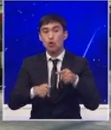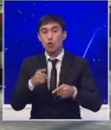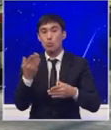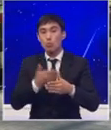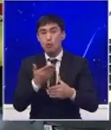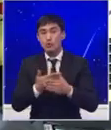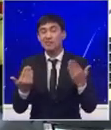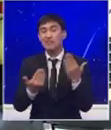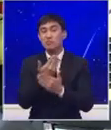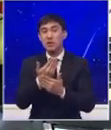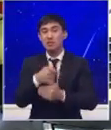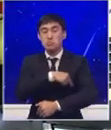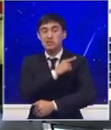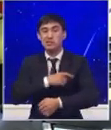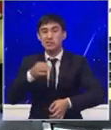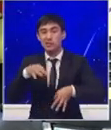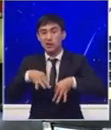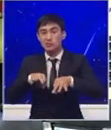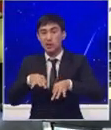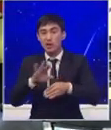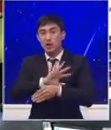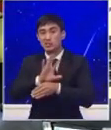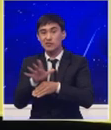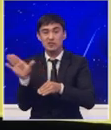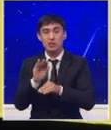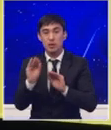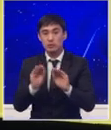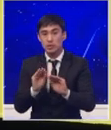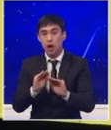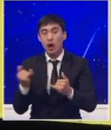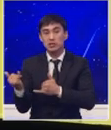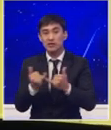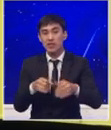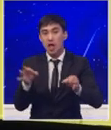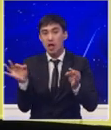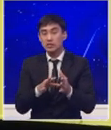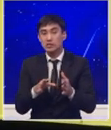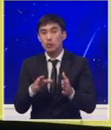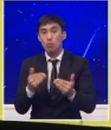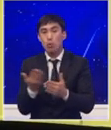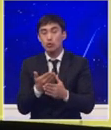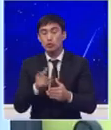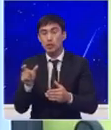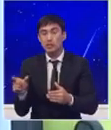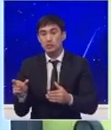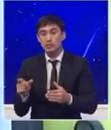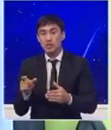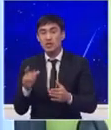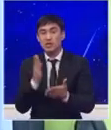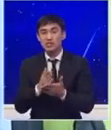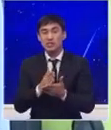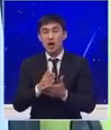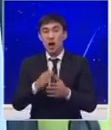помощи – современный медицинский автотранспорт. Они оснащены всем необходимым для оказания экстренной помощи пациенту. Здесь имеется аппарат